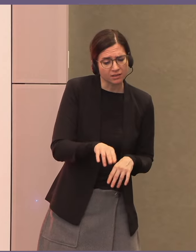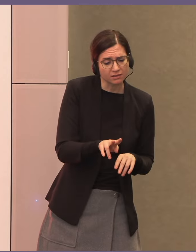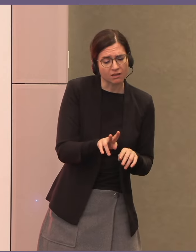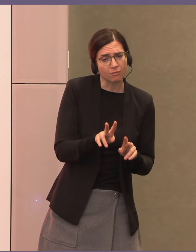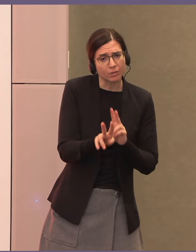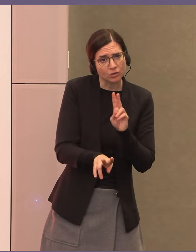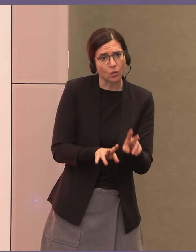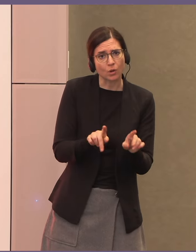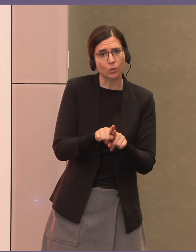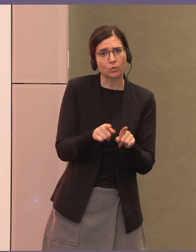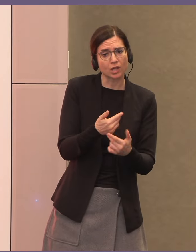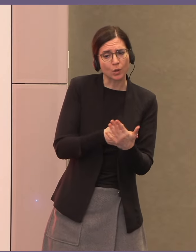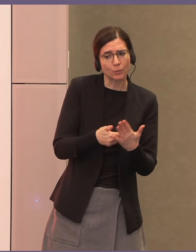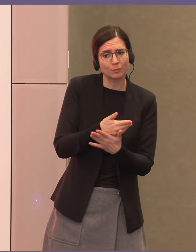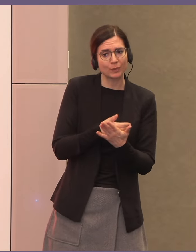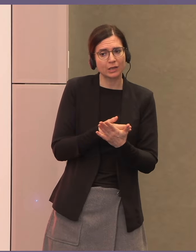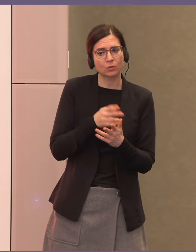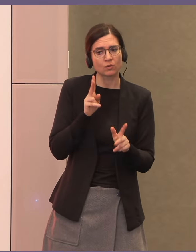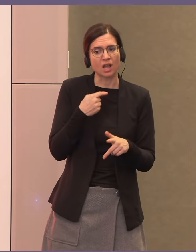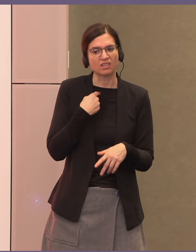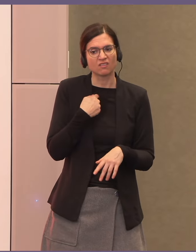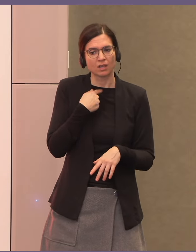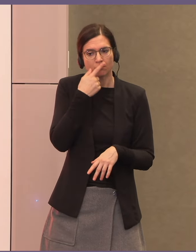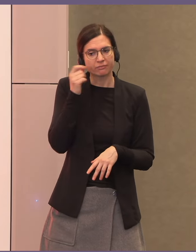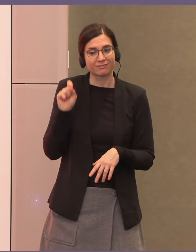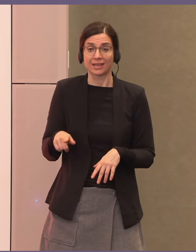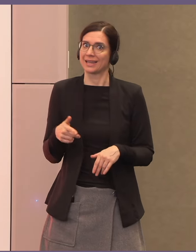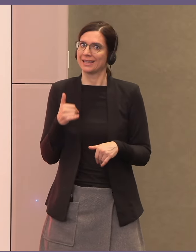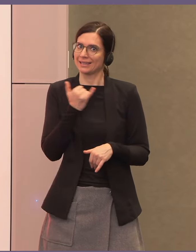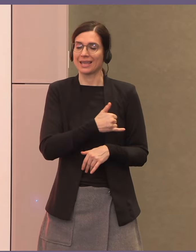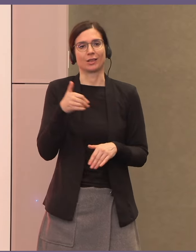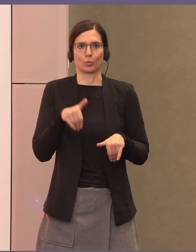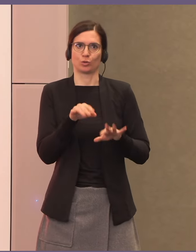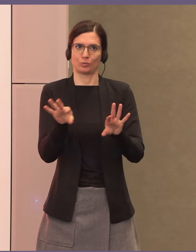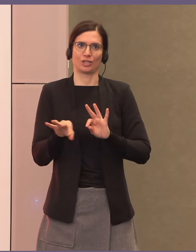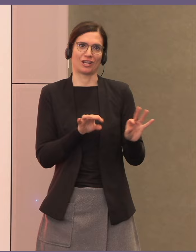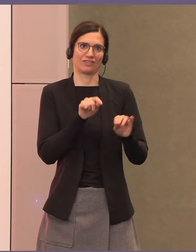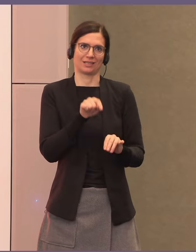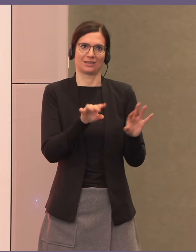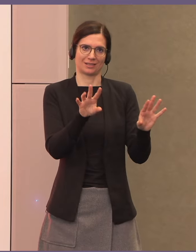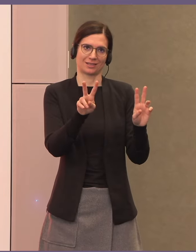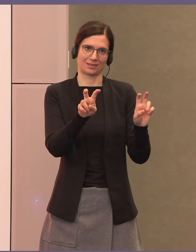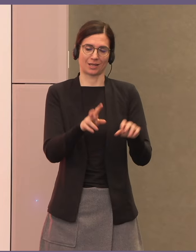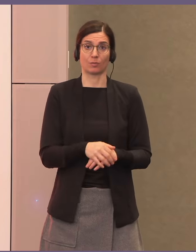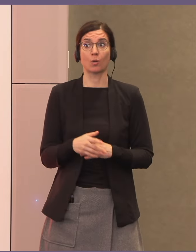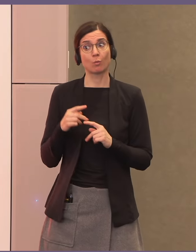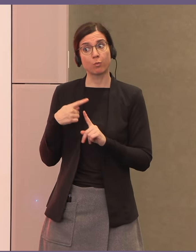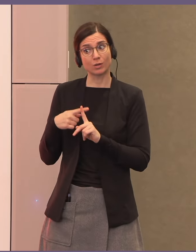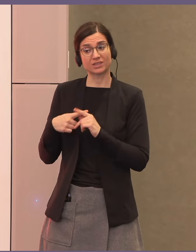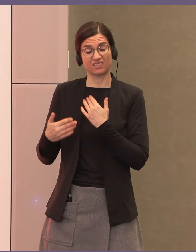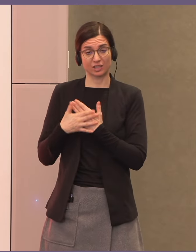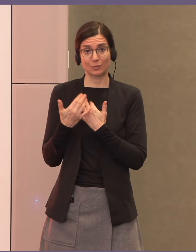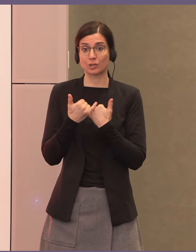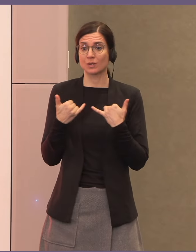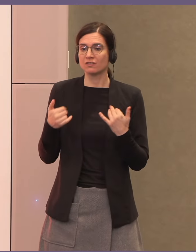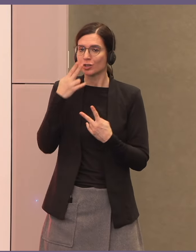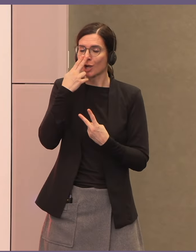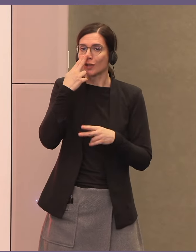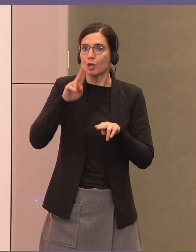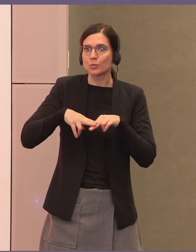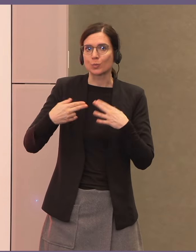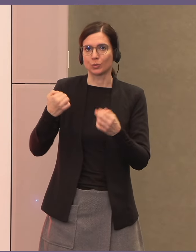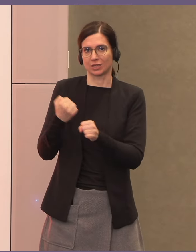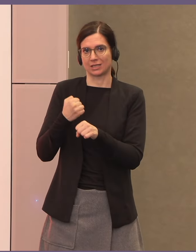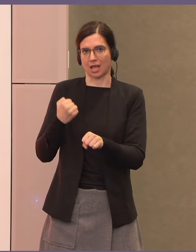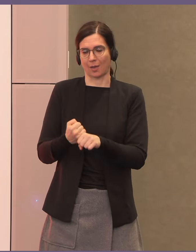Kinderbetreuung herumkommt. Also von dem her wirklich ein sehr, sehr großartiges Projekt und ein positives Beispiel, wie Bündnisarbeit funktionieren